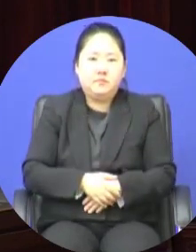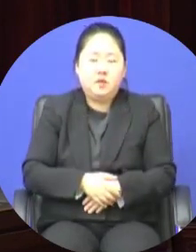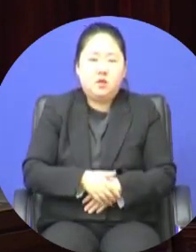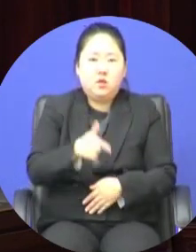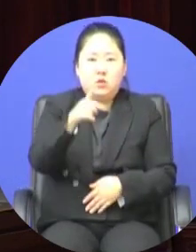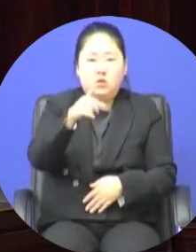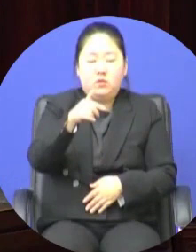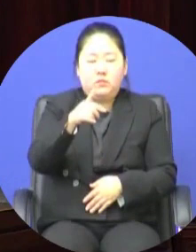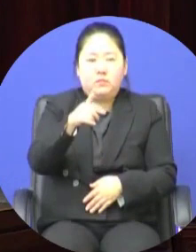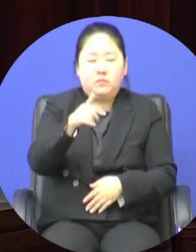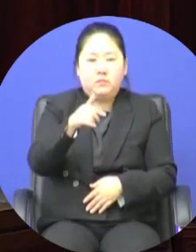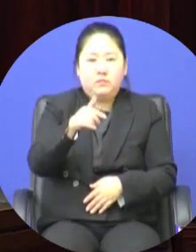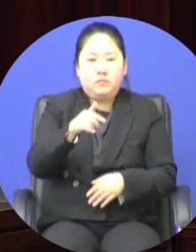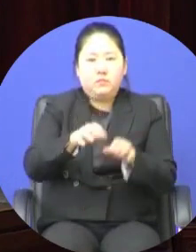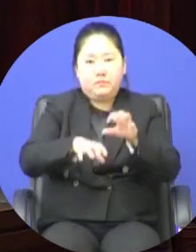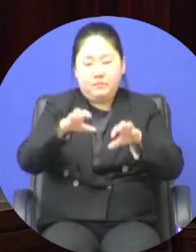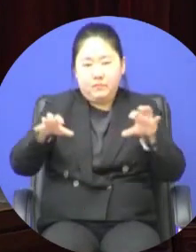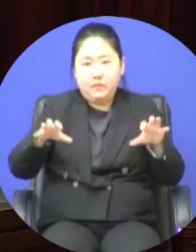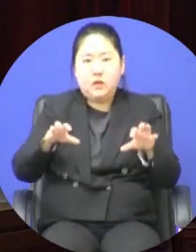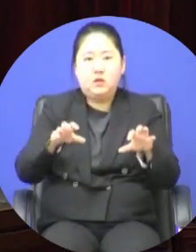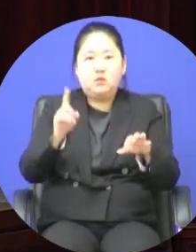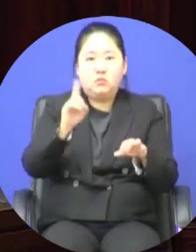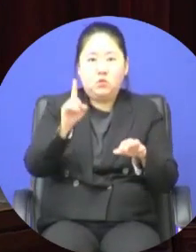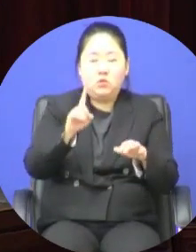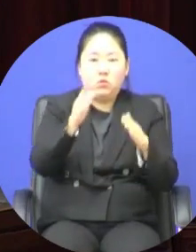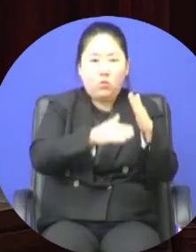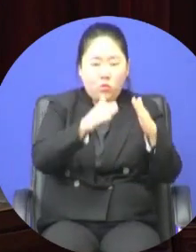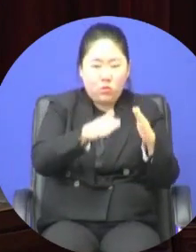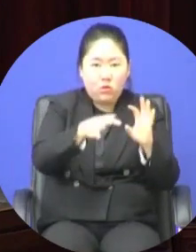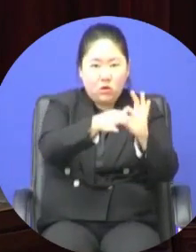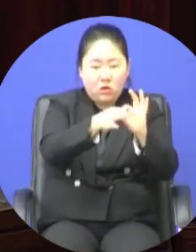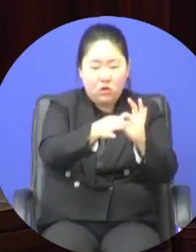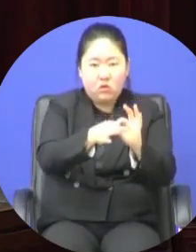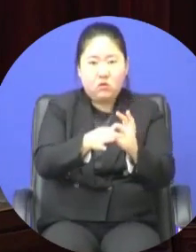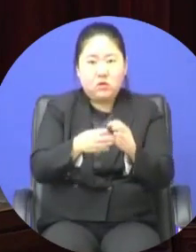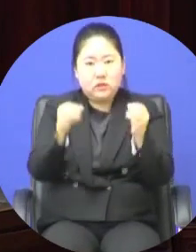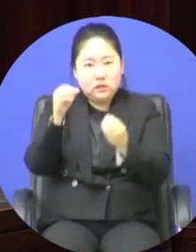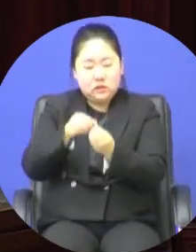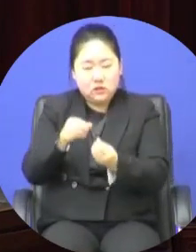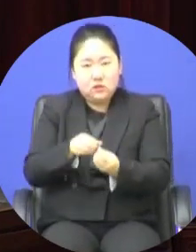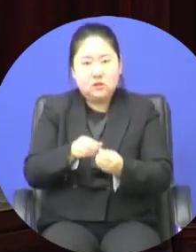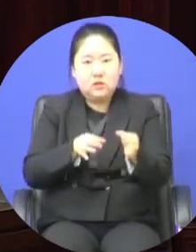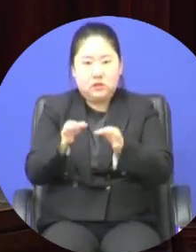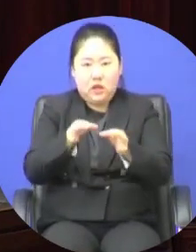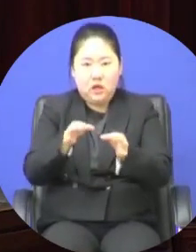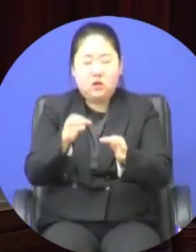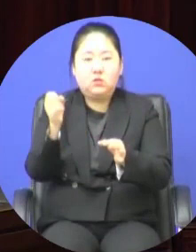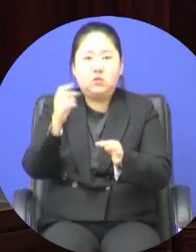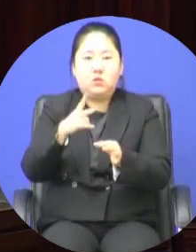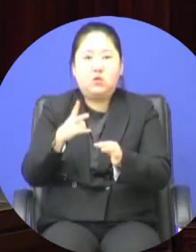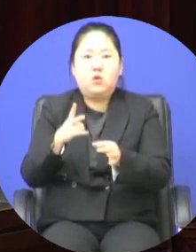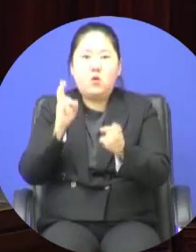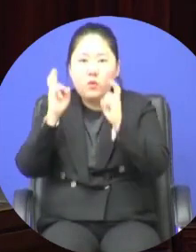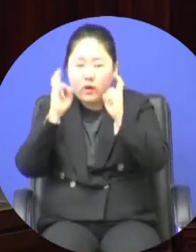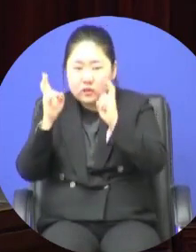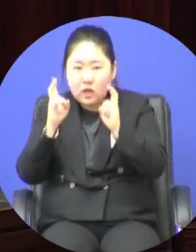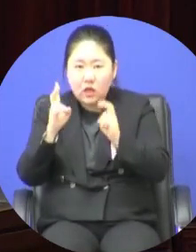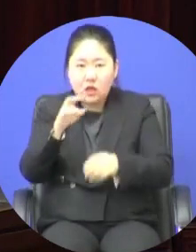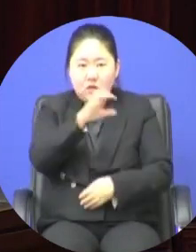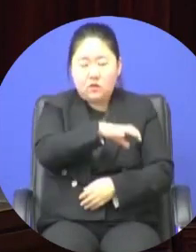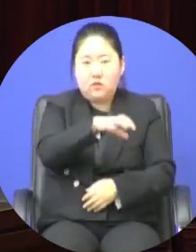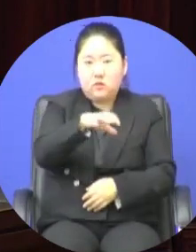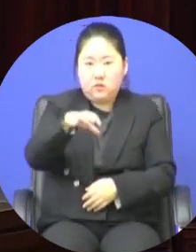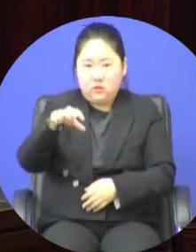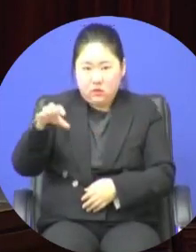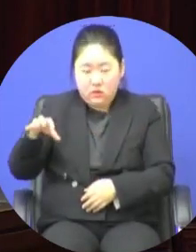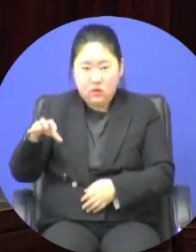정해 공공시설 연계 노선, 전통시장과 의료원 연계 노선, 통학과 출퇴근 연계 노선 등 지역적